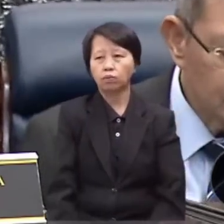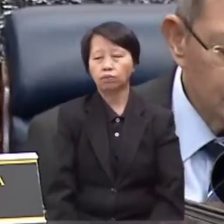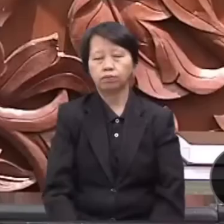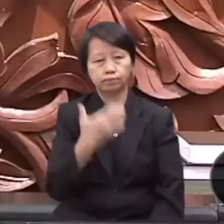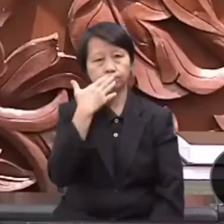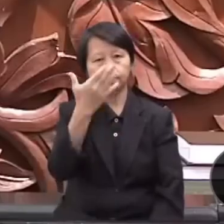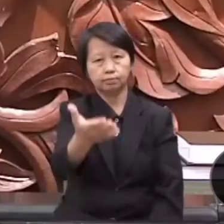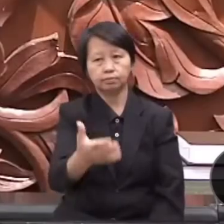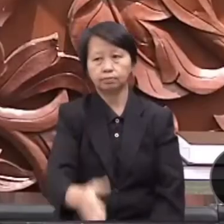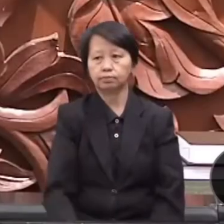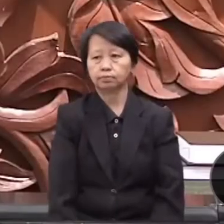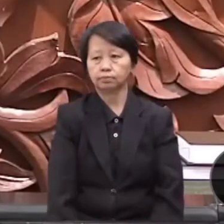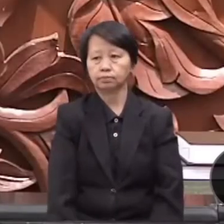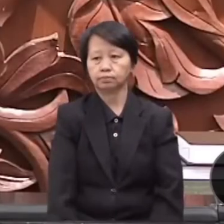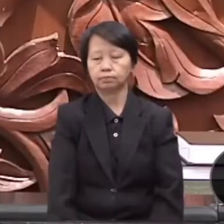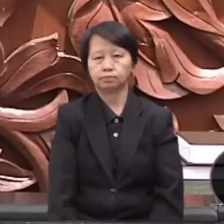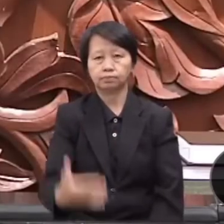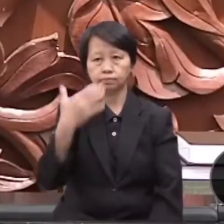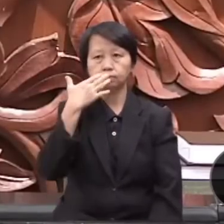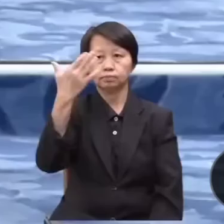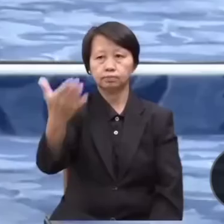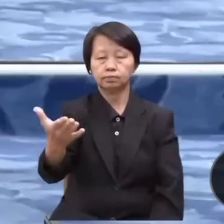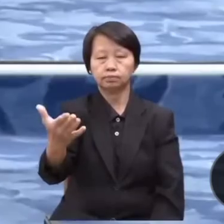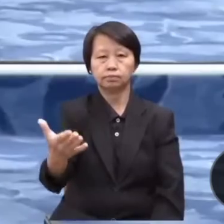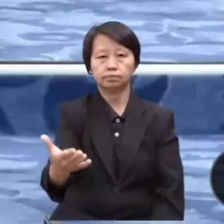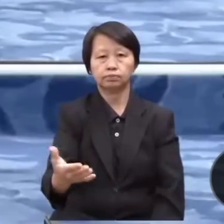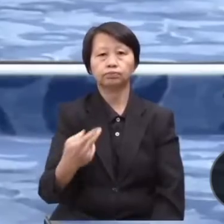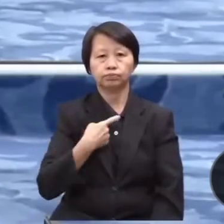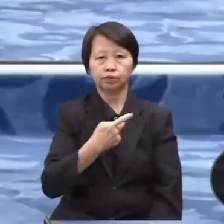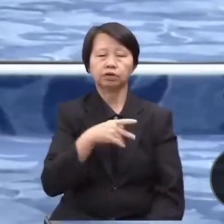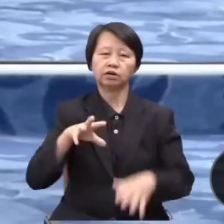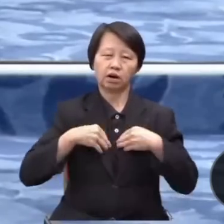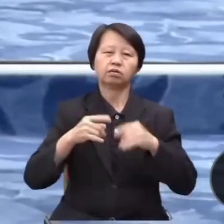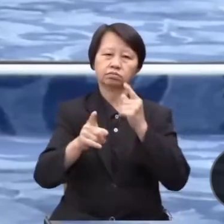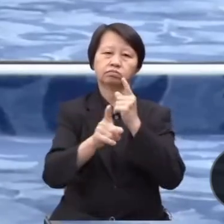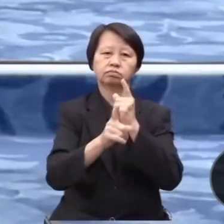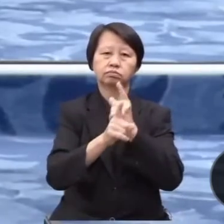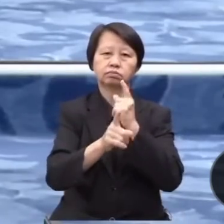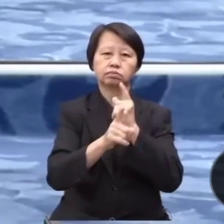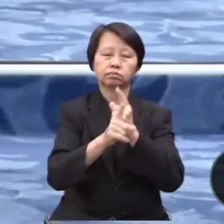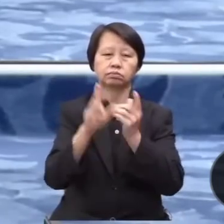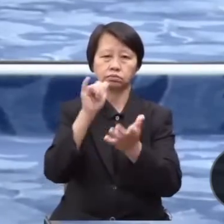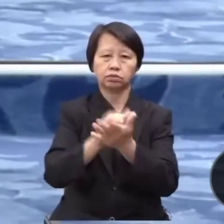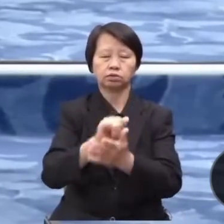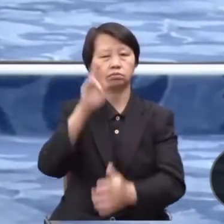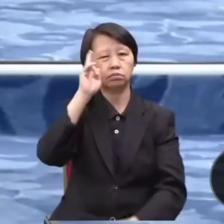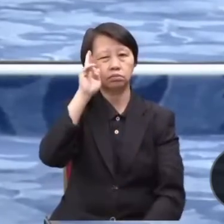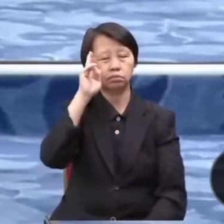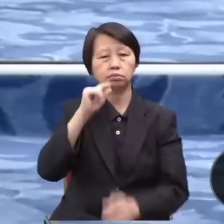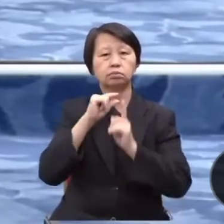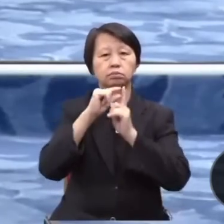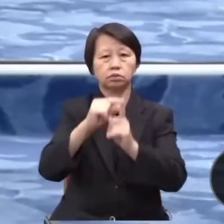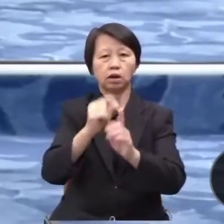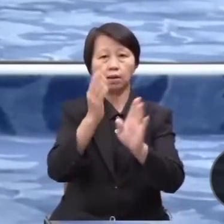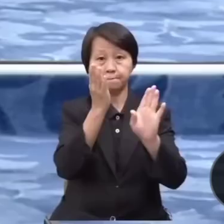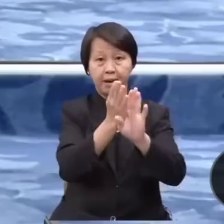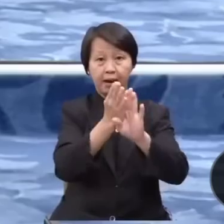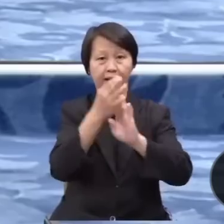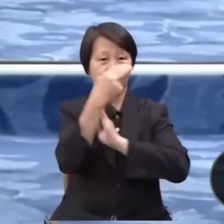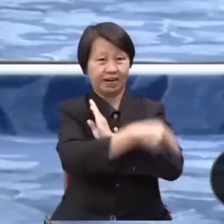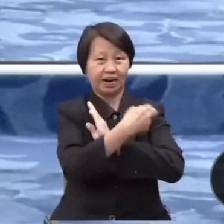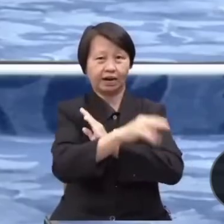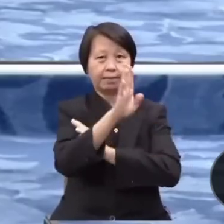Perdana Menteri. Terima kasih. Kita akui bahawa seperti banyak kenyataan Bank Negara